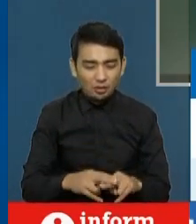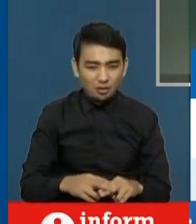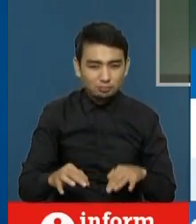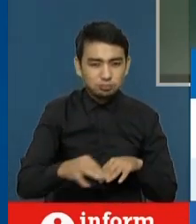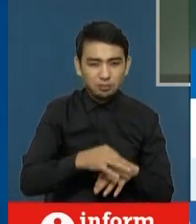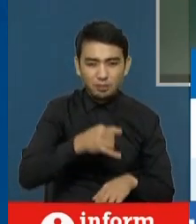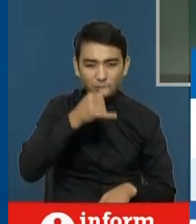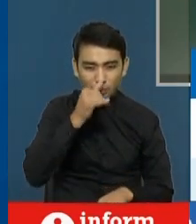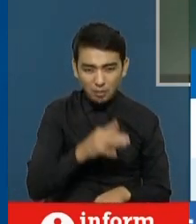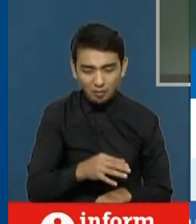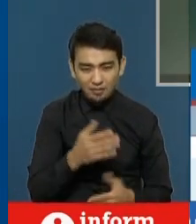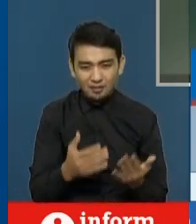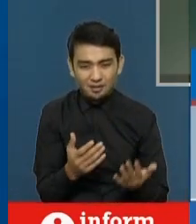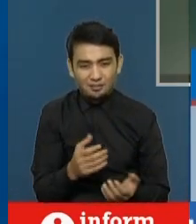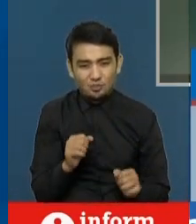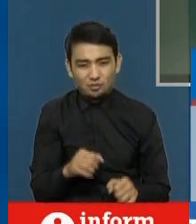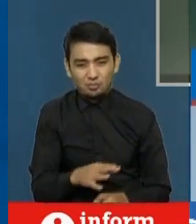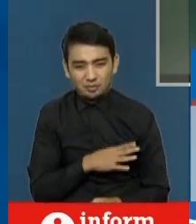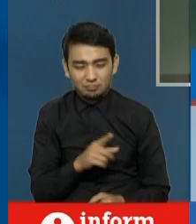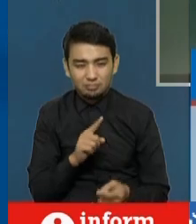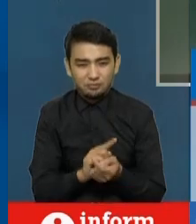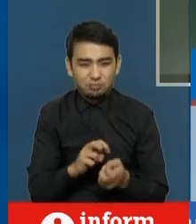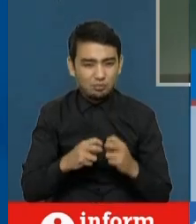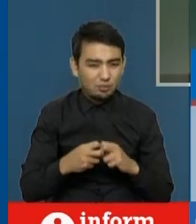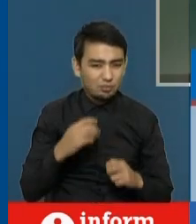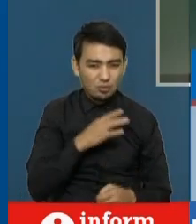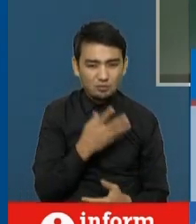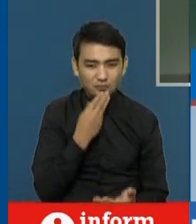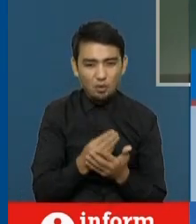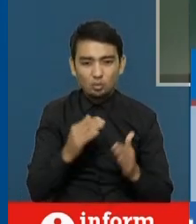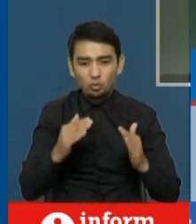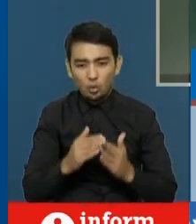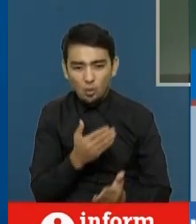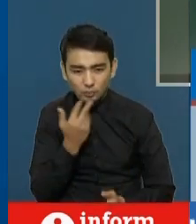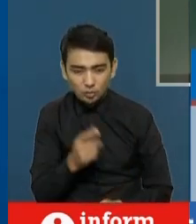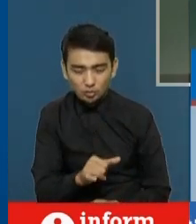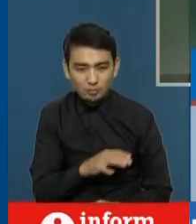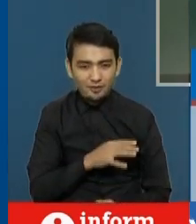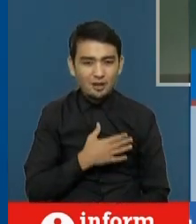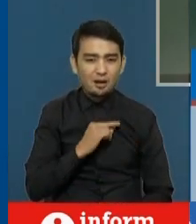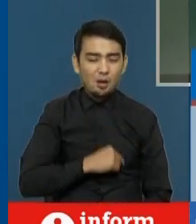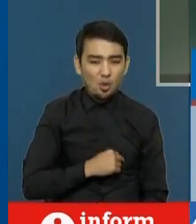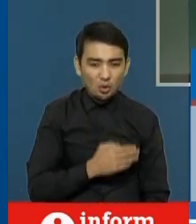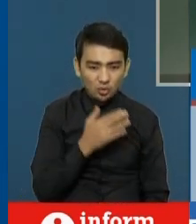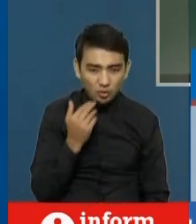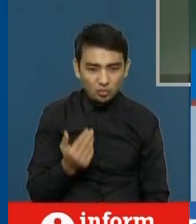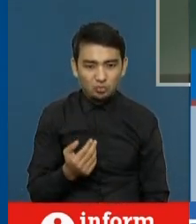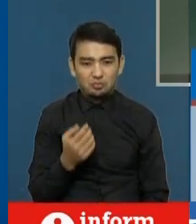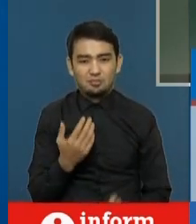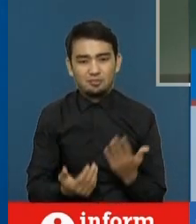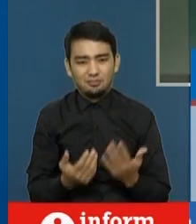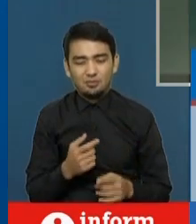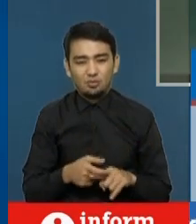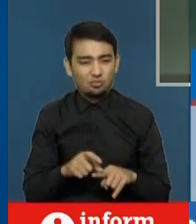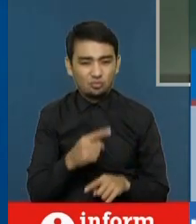то есть, может быть, они сталкиваются с тем, что у них нет своего жилья, у них нет работы. И это